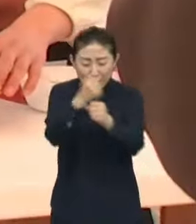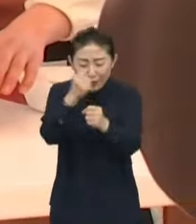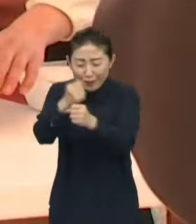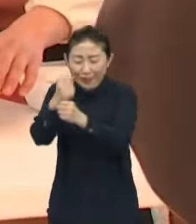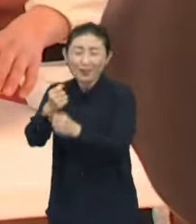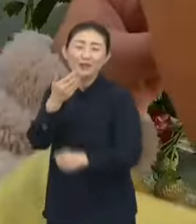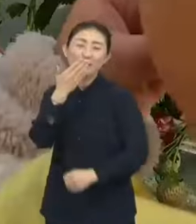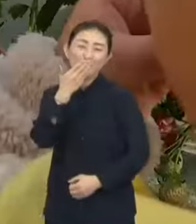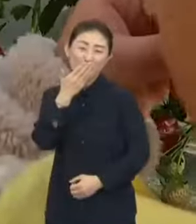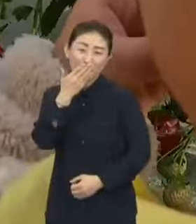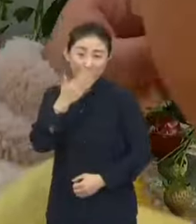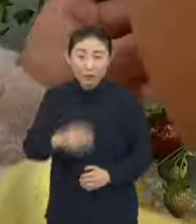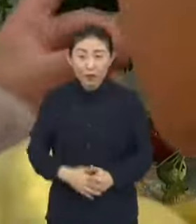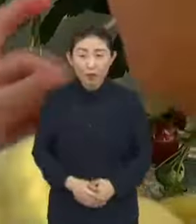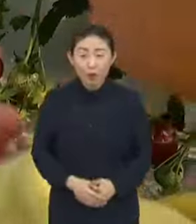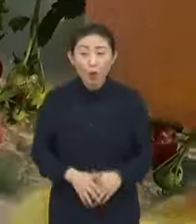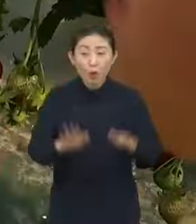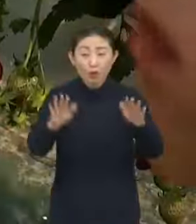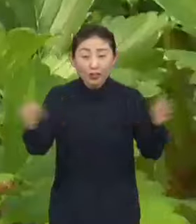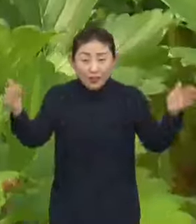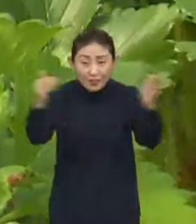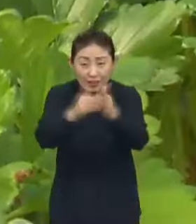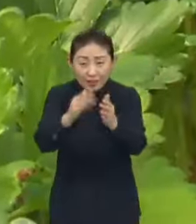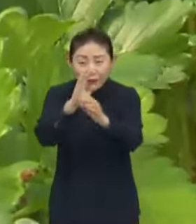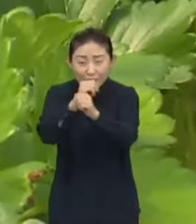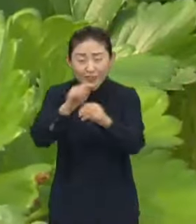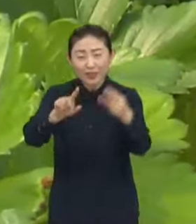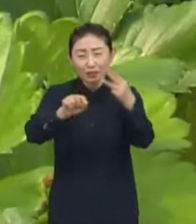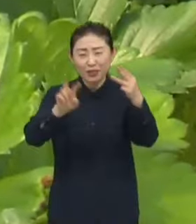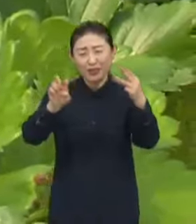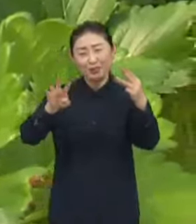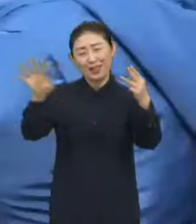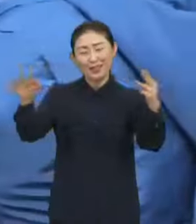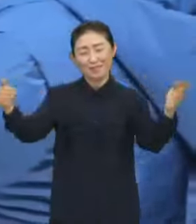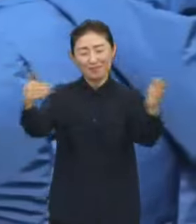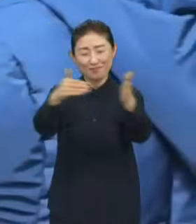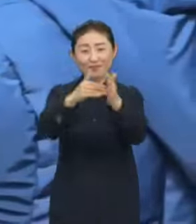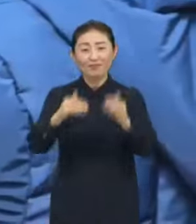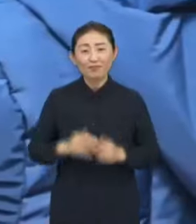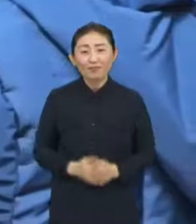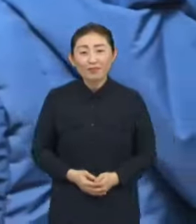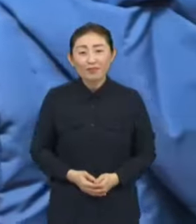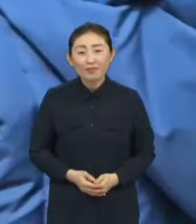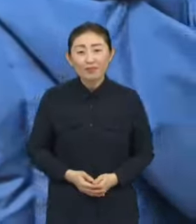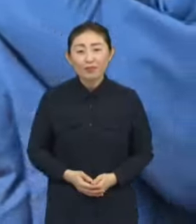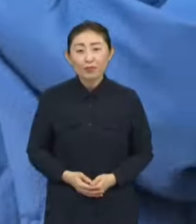있는 논산 딸기 축제는 오는 24일까지 계속됩니다. TJEB 김진석입니다.